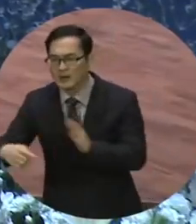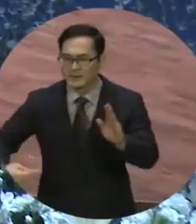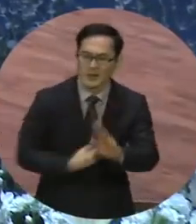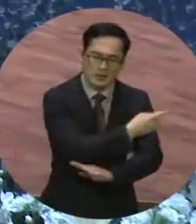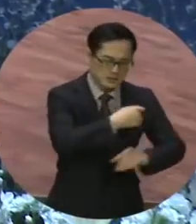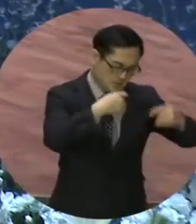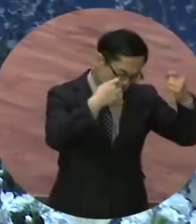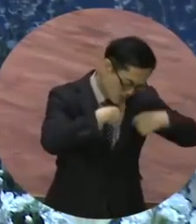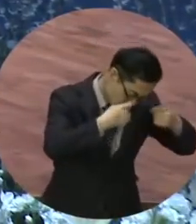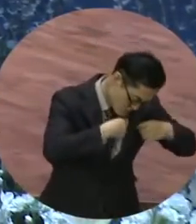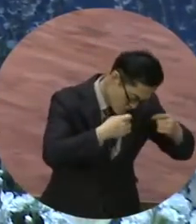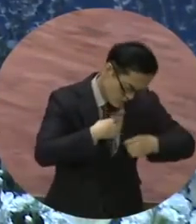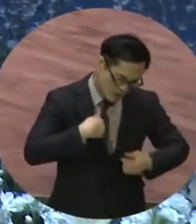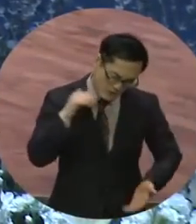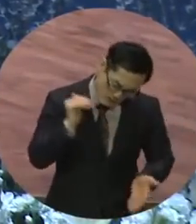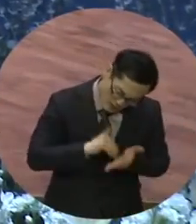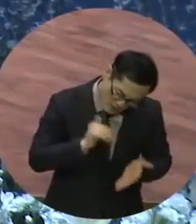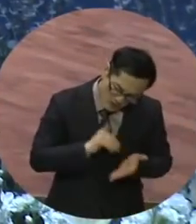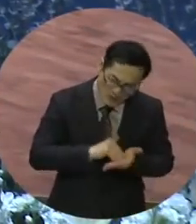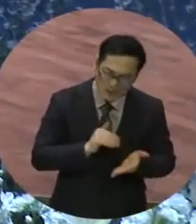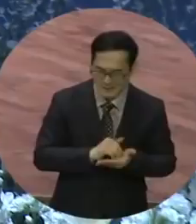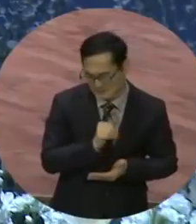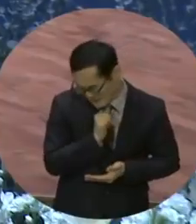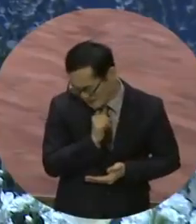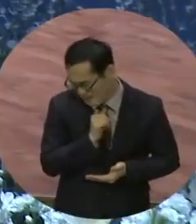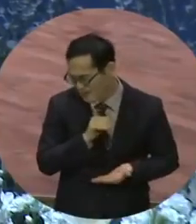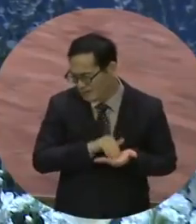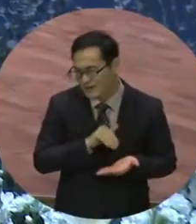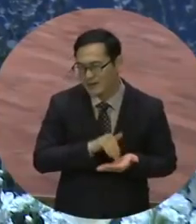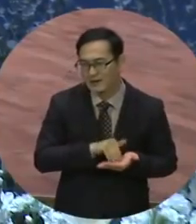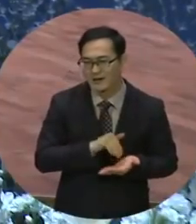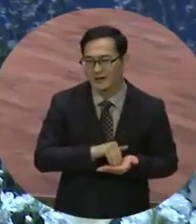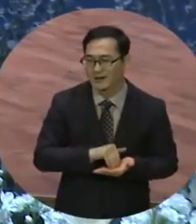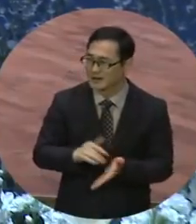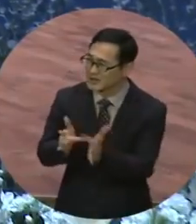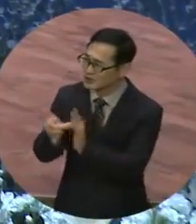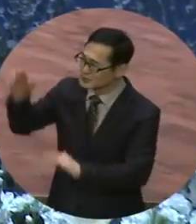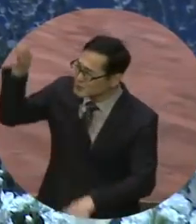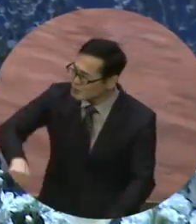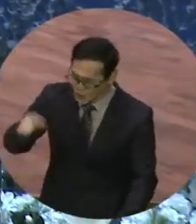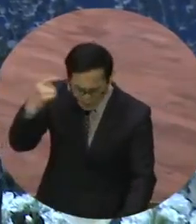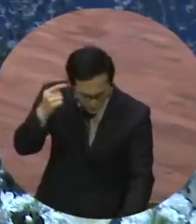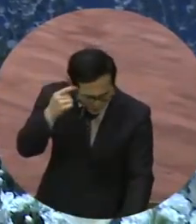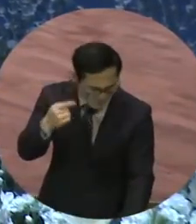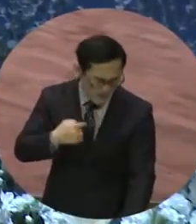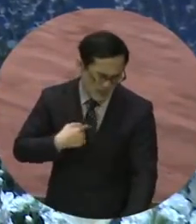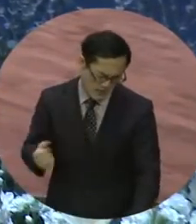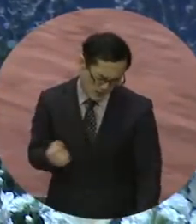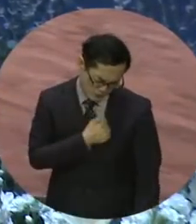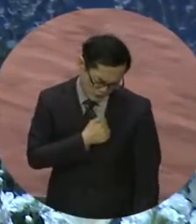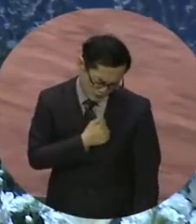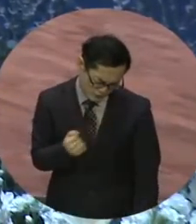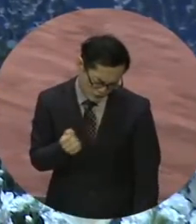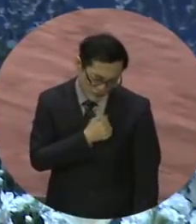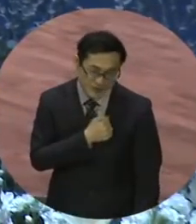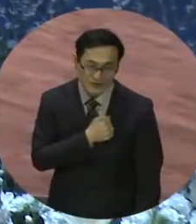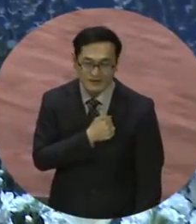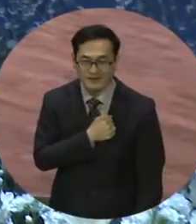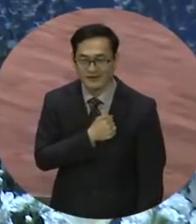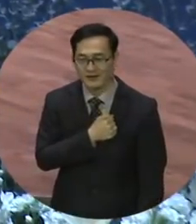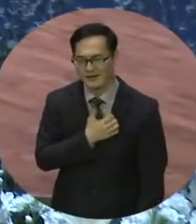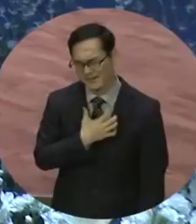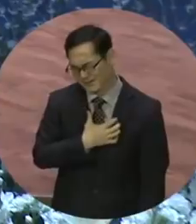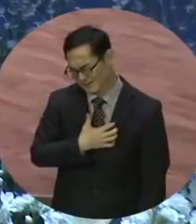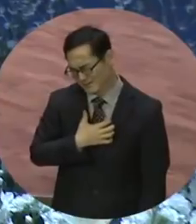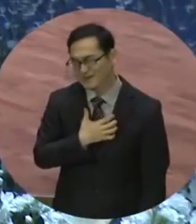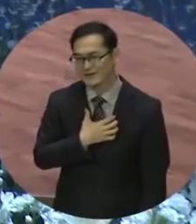내가 예수를 모른다 했을까? 왜 예수를 저주함에 부인했을까? 이 자책하는 그야말로